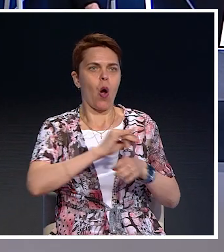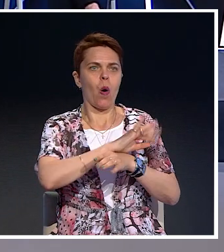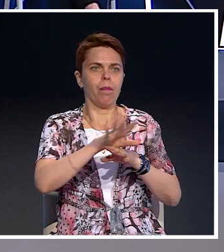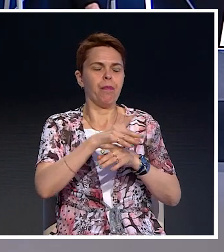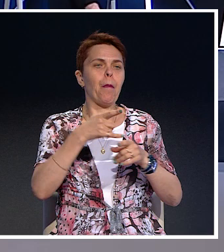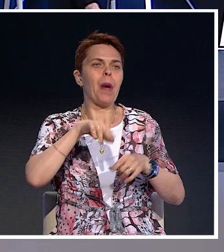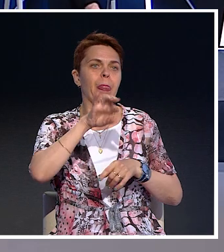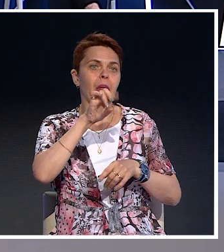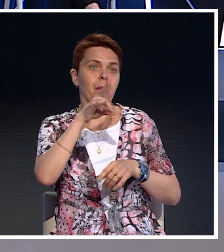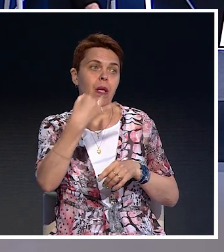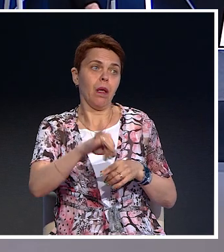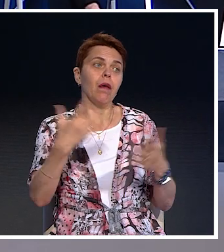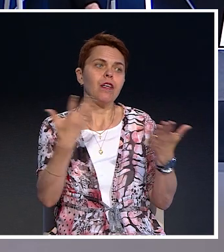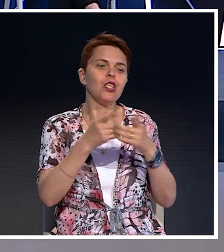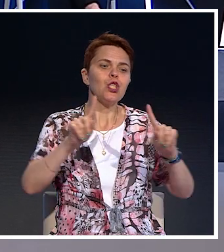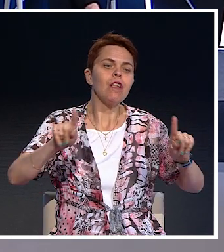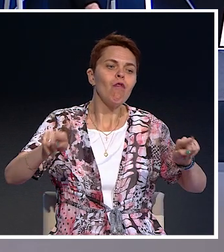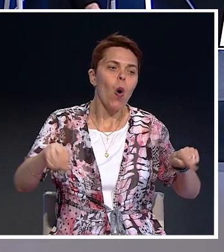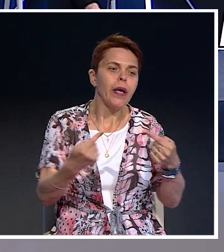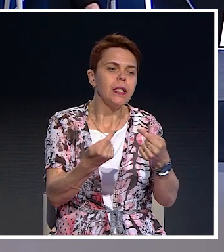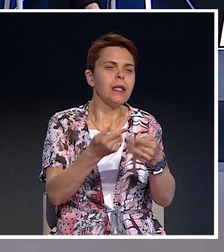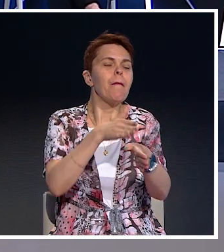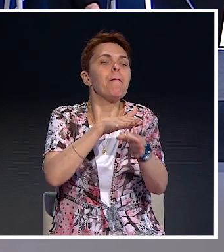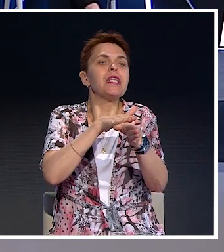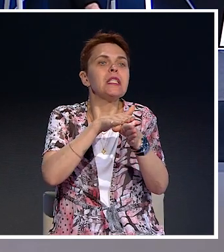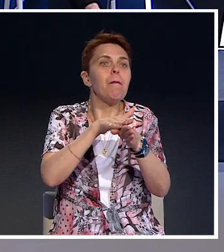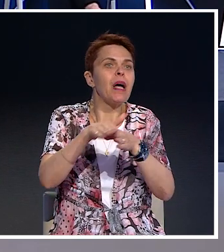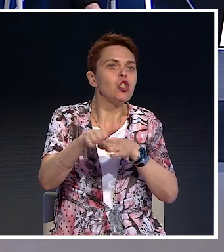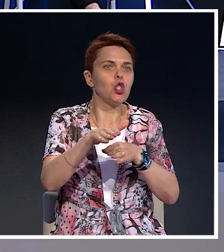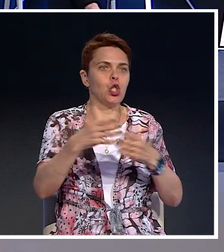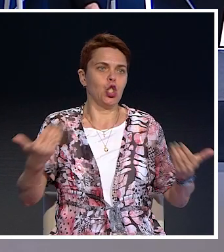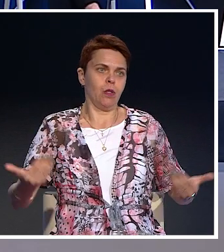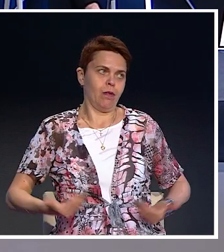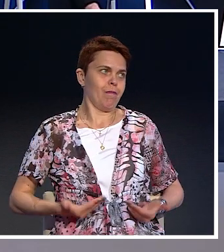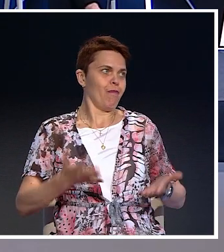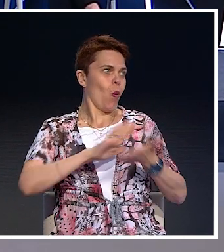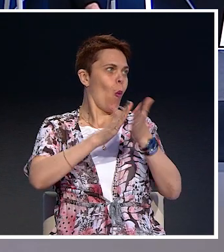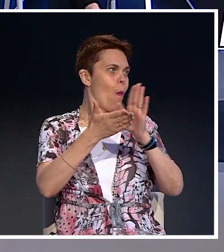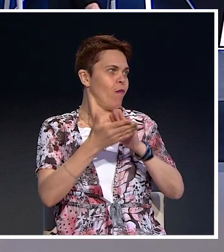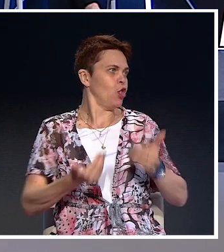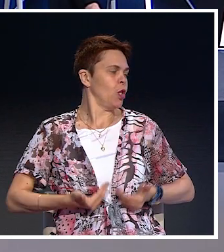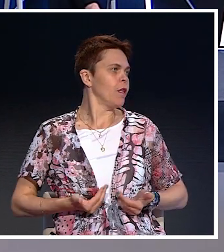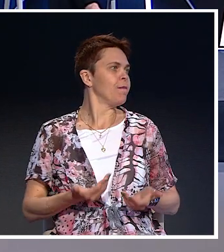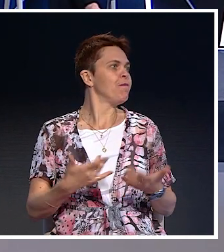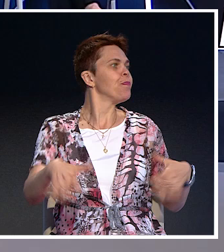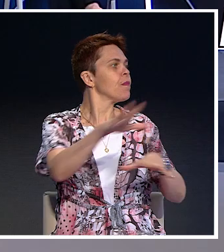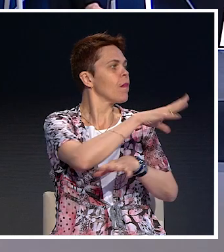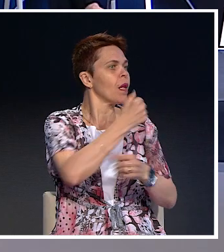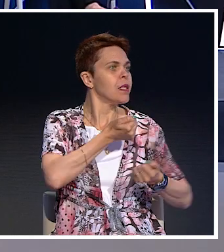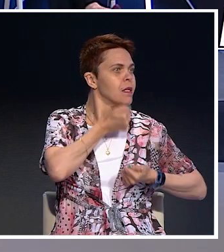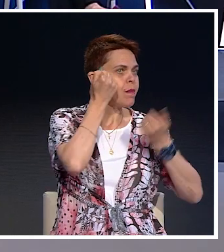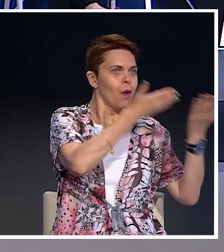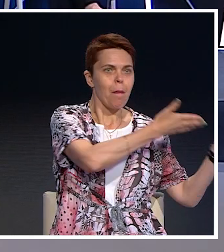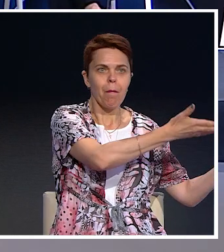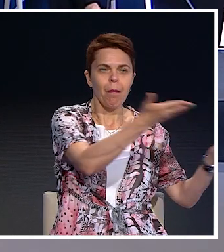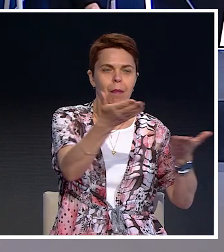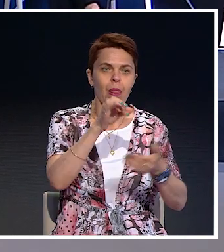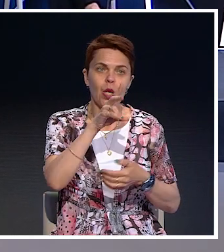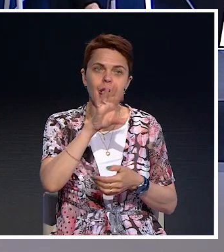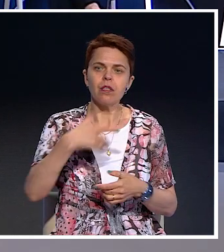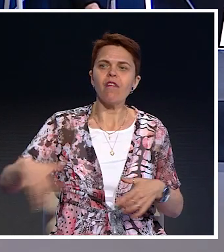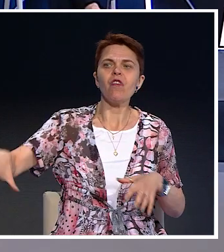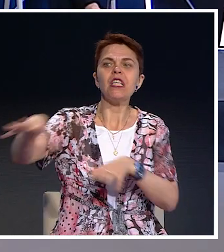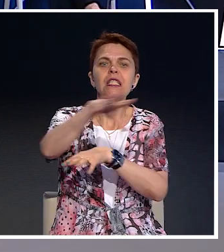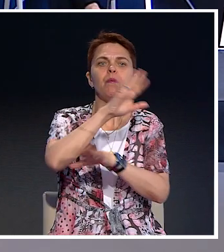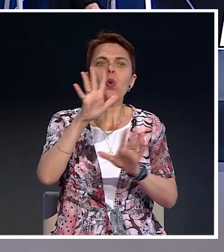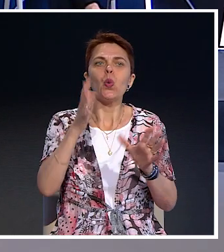як забезпечити потреби і створити безпечні умови життя. Я ж на цьому дякую шановним панелістам і дякую